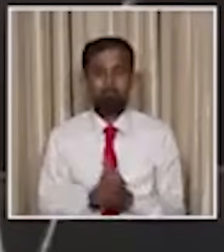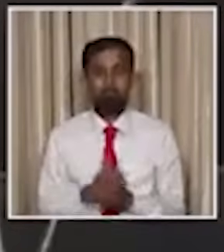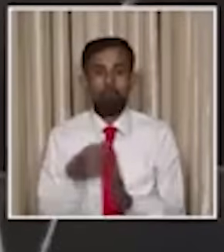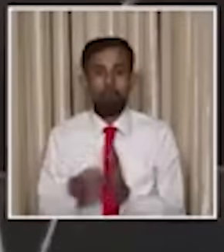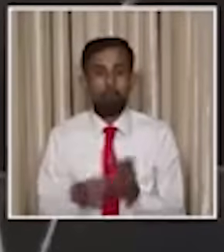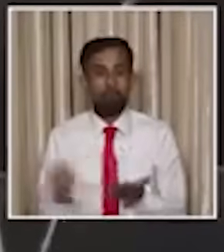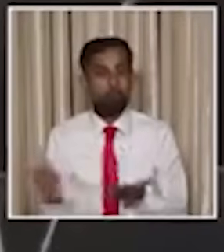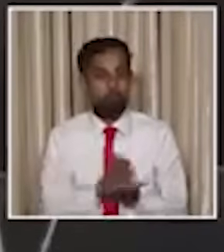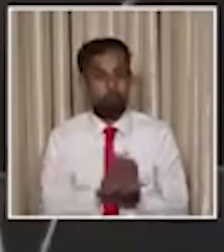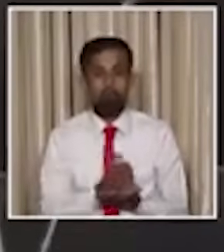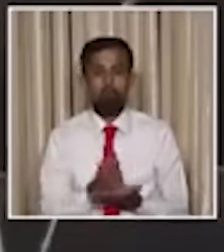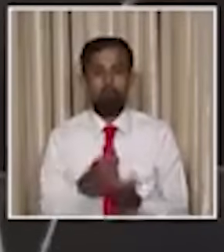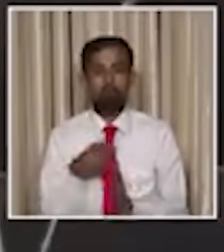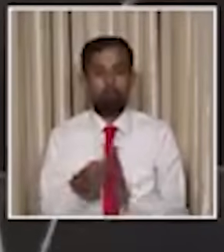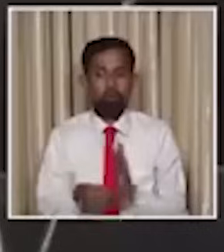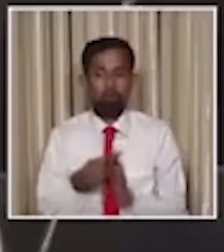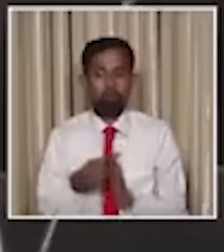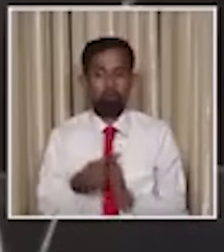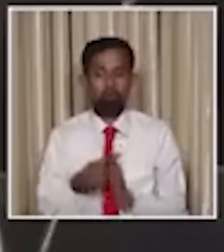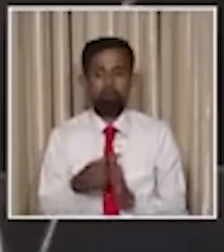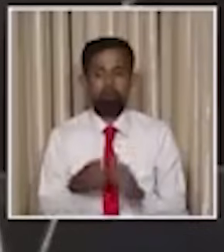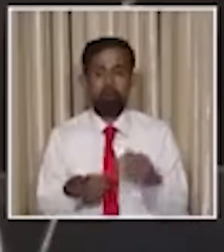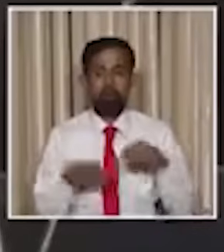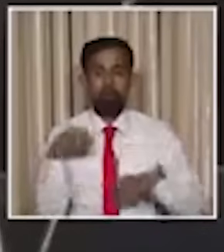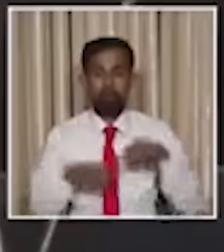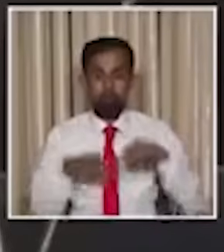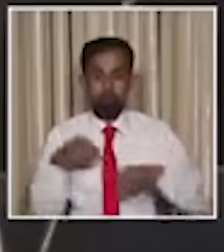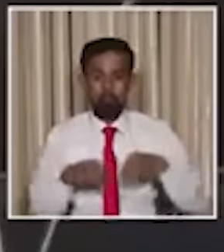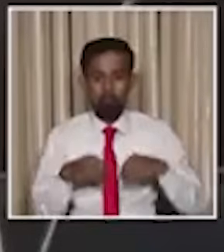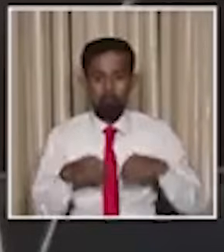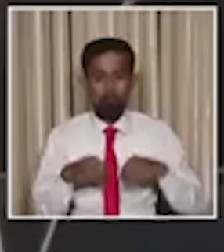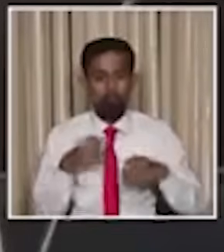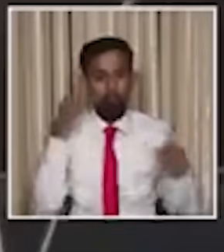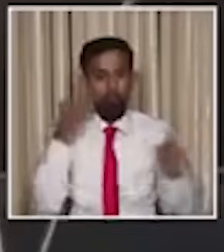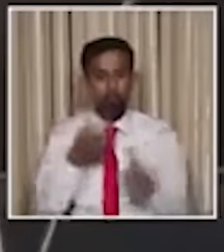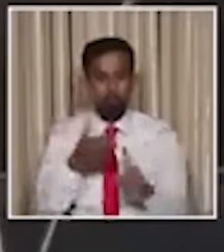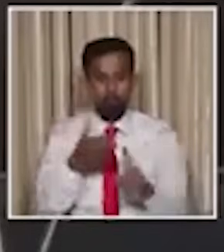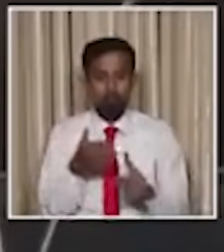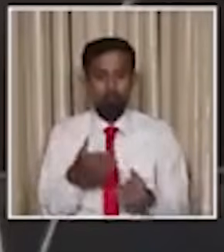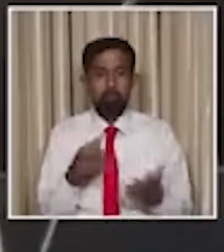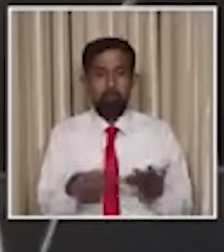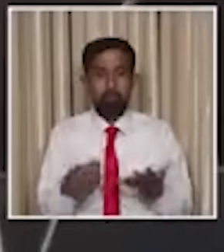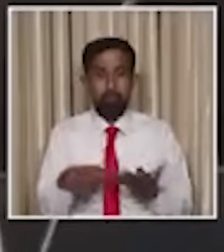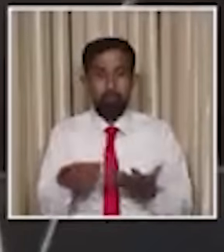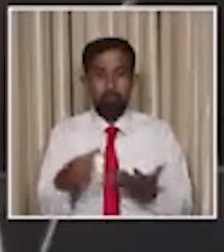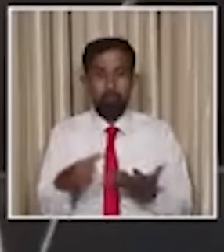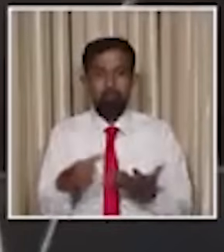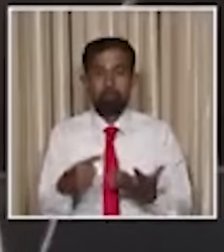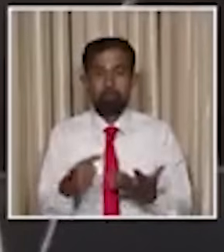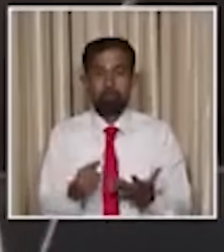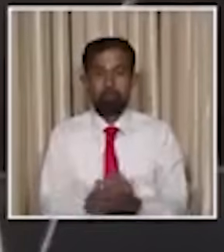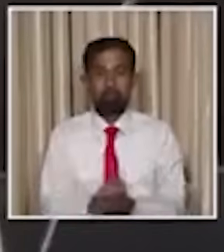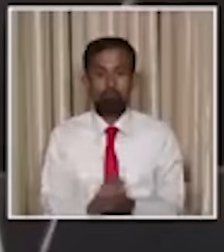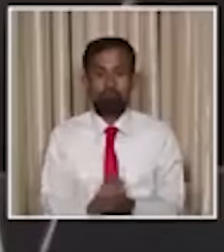தேர்தலை எதிர்நோக்கி செயல்பட்டதாக நேற்றைய செய்திகள் எங்களுக்கு சொல்லிக் கொண்டிருக்கிறது. எனவே இந்த நாட்டிலே அப்பாவிகளை கைது